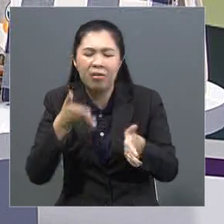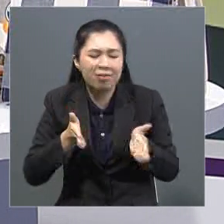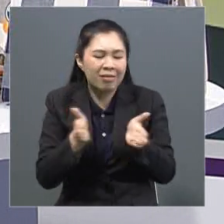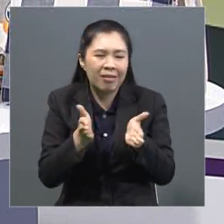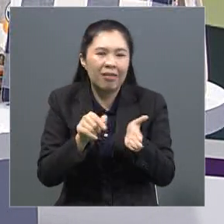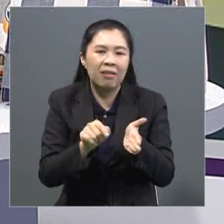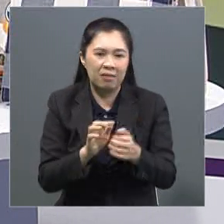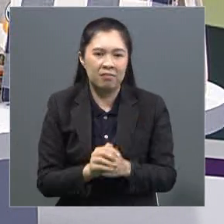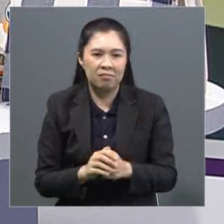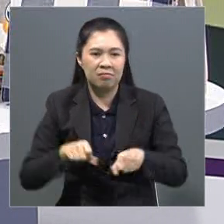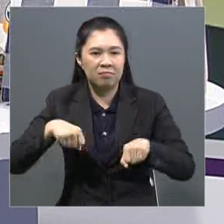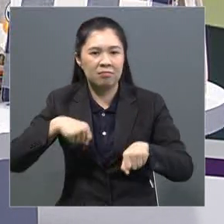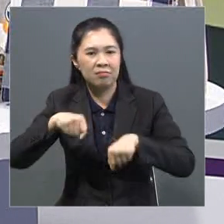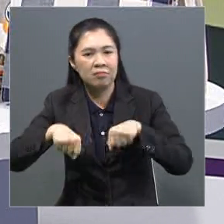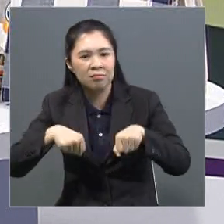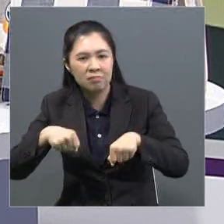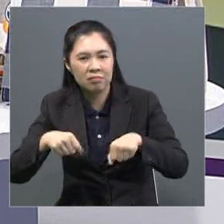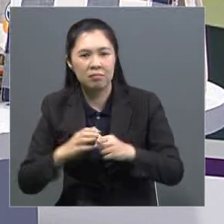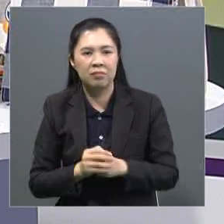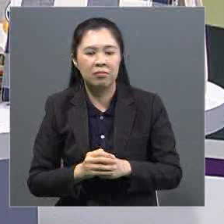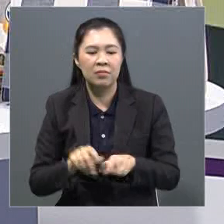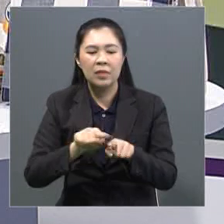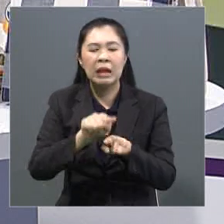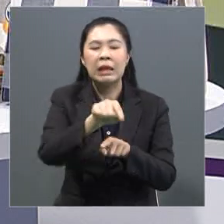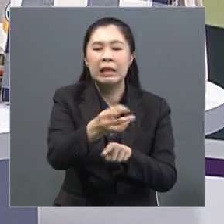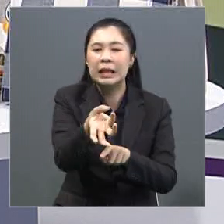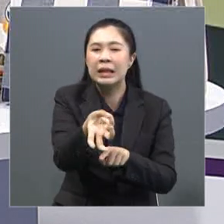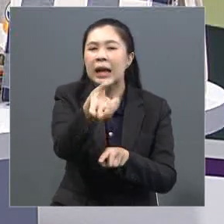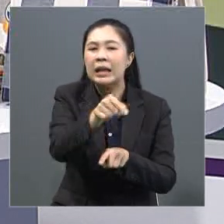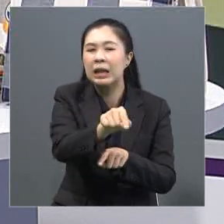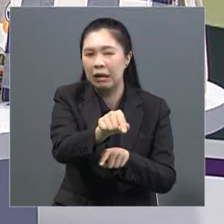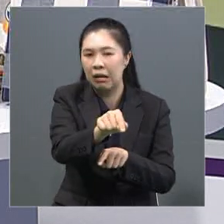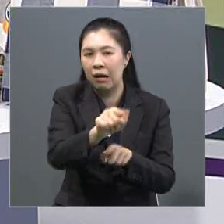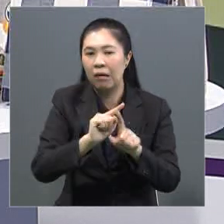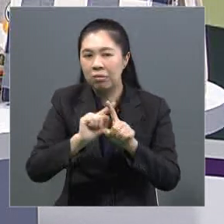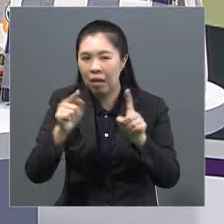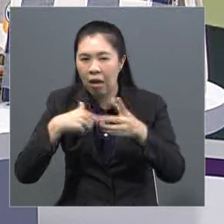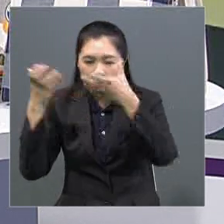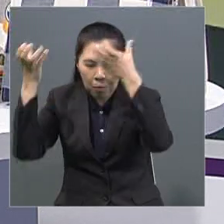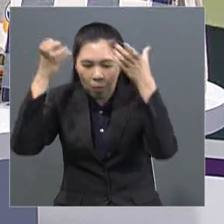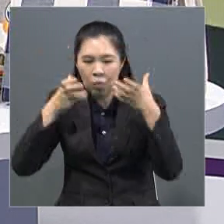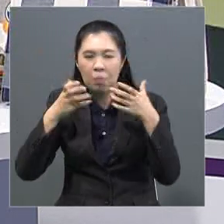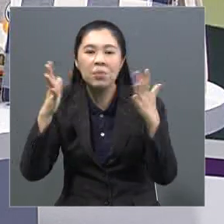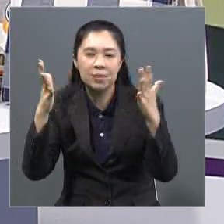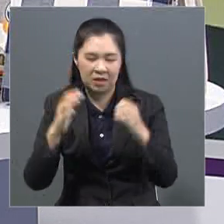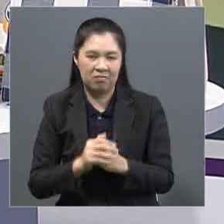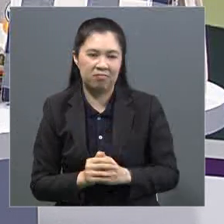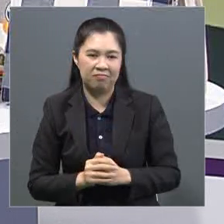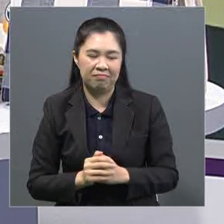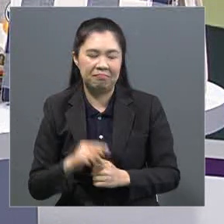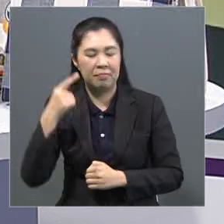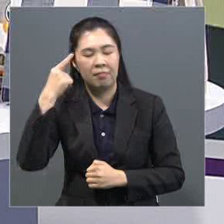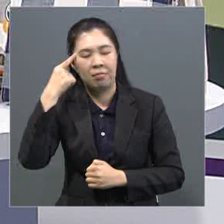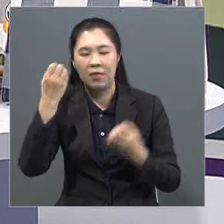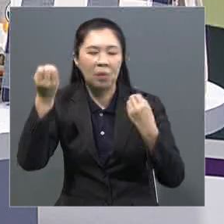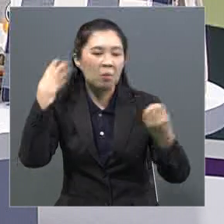รู้มั้ยคะขี่จักรยานค่ะบอกว่าไปแค่นี้เองไอ้แค่นี้เองแต่ว่าไม่สวมหมวกกันน็อคนี่แหละค่ะอประมาทใช่